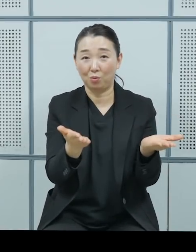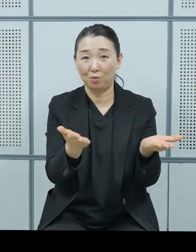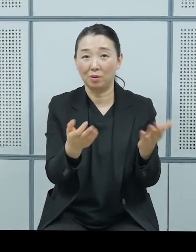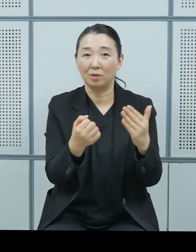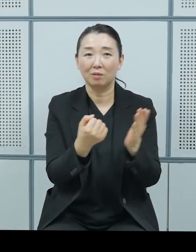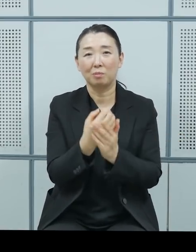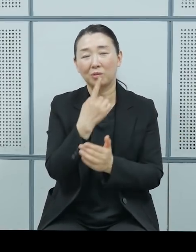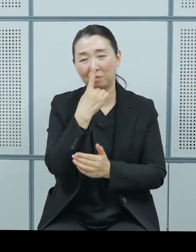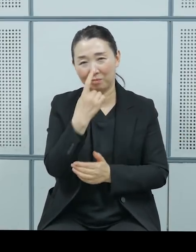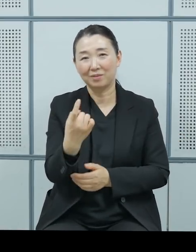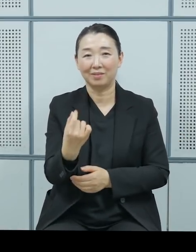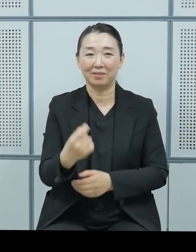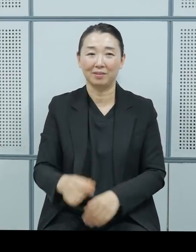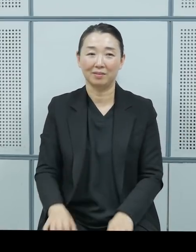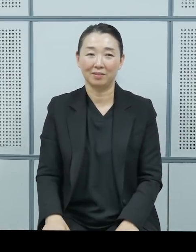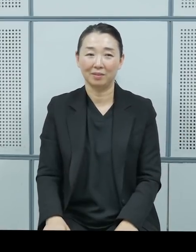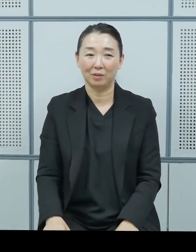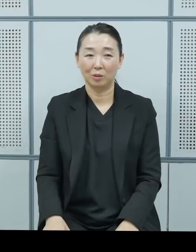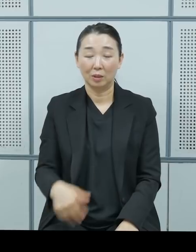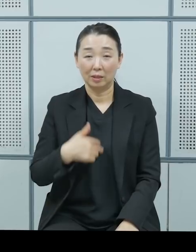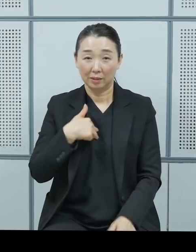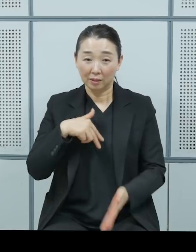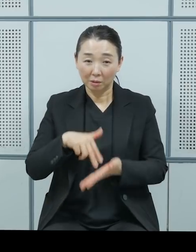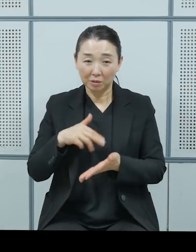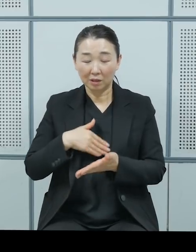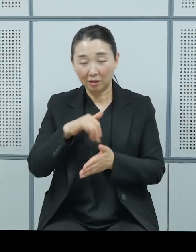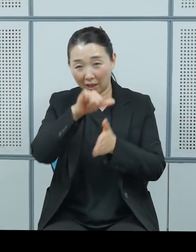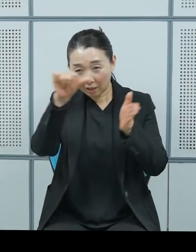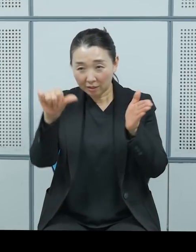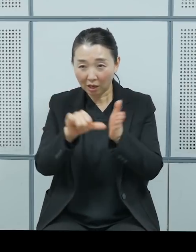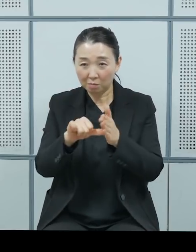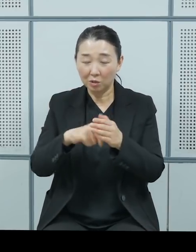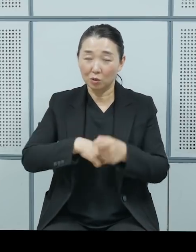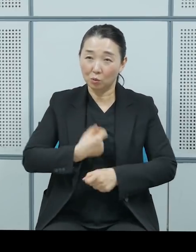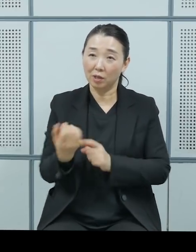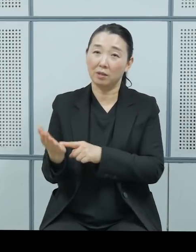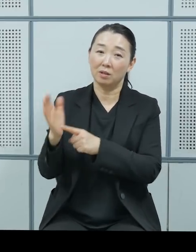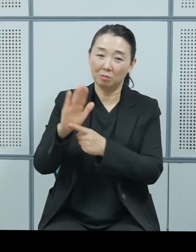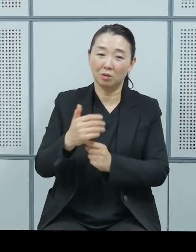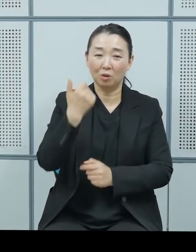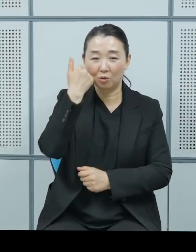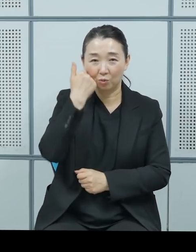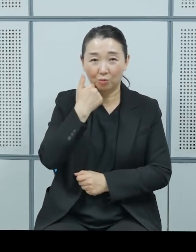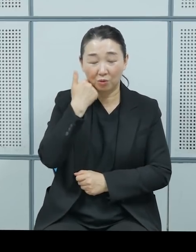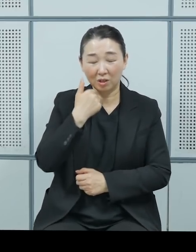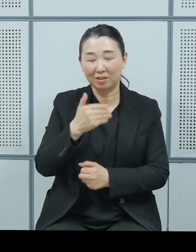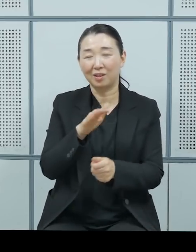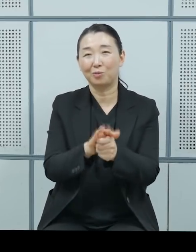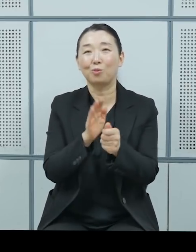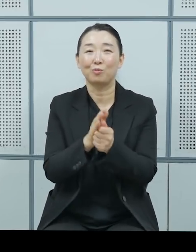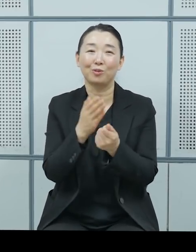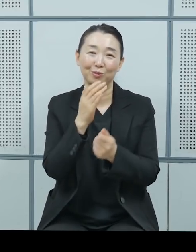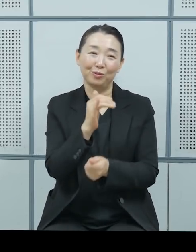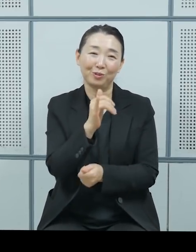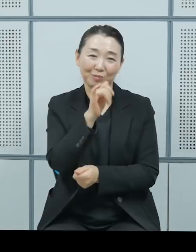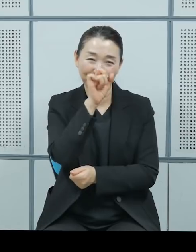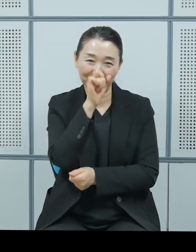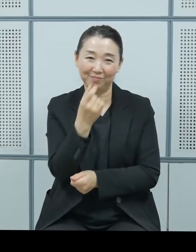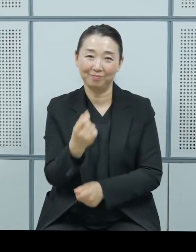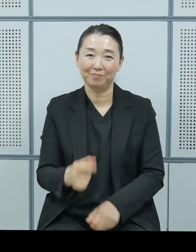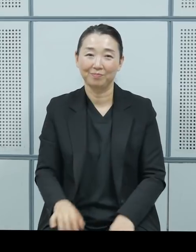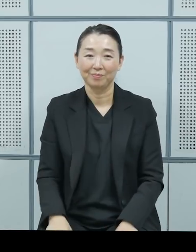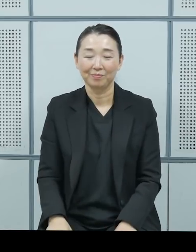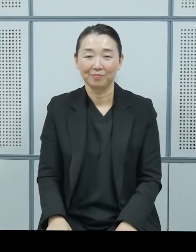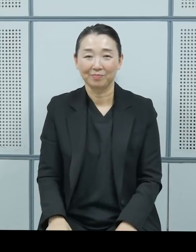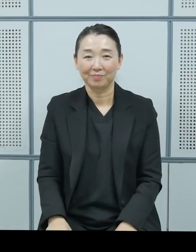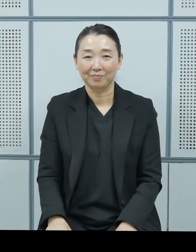진짜 멋지다는 생각이 들었고 저도 제 삶을 솔직하게 드러내면서 누군가에게 도움이 될 수 있으면 좋겠다라는 생각이